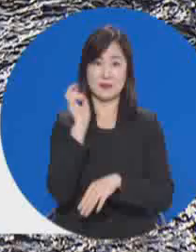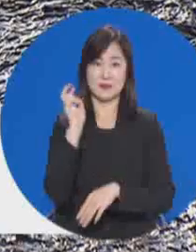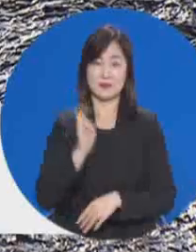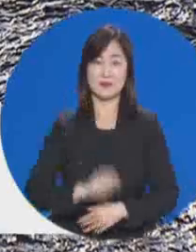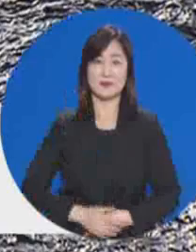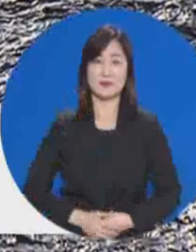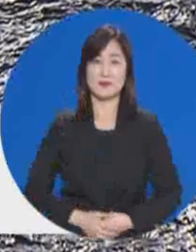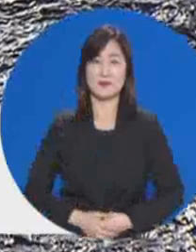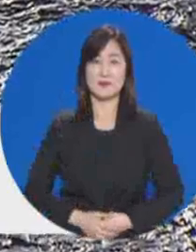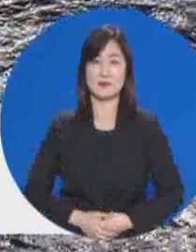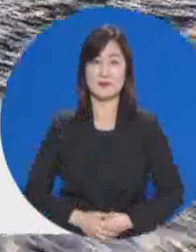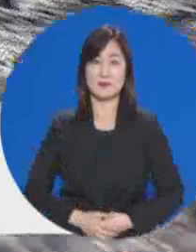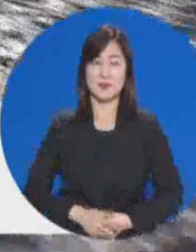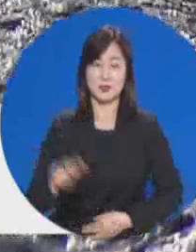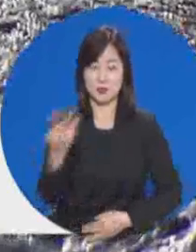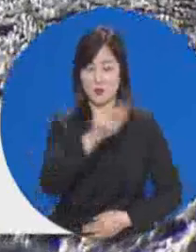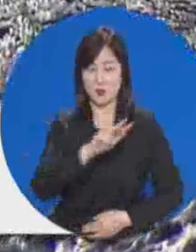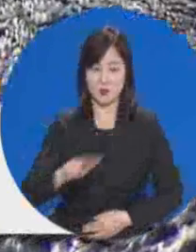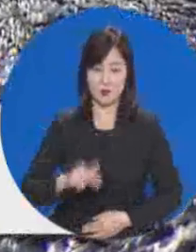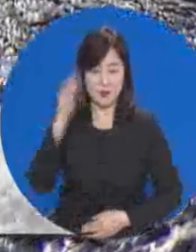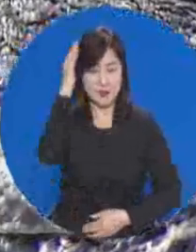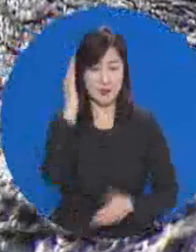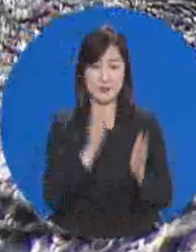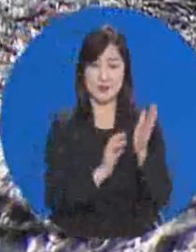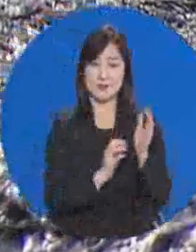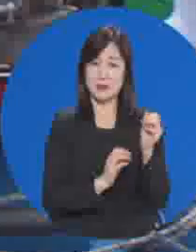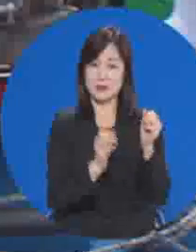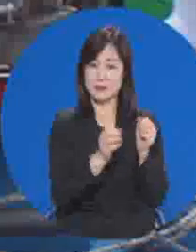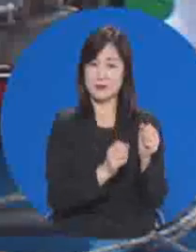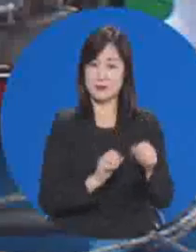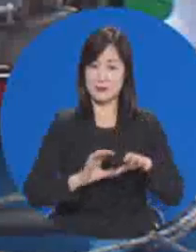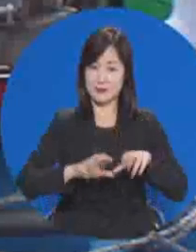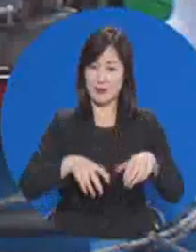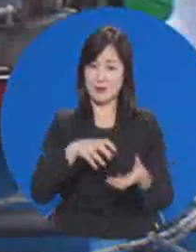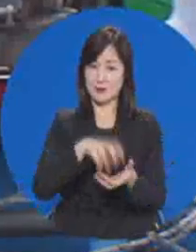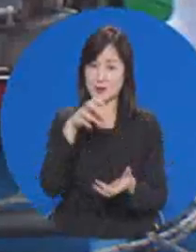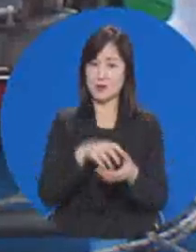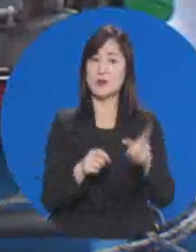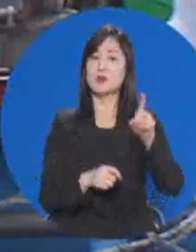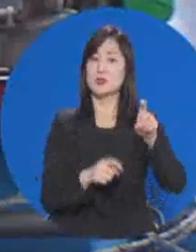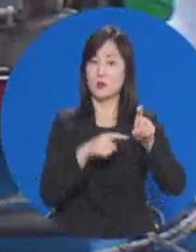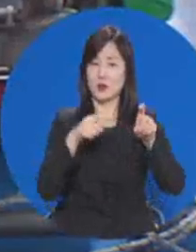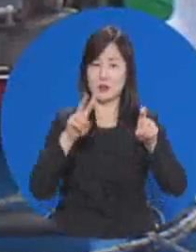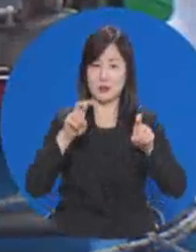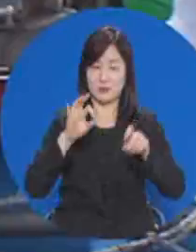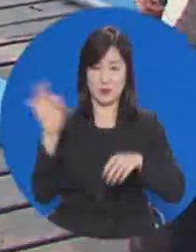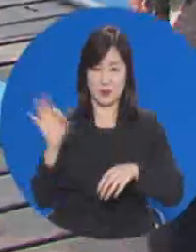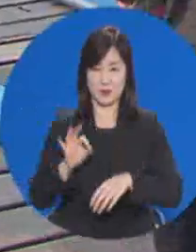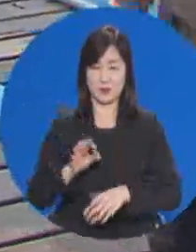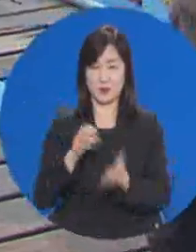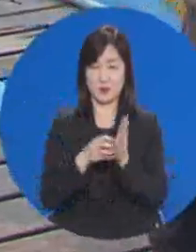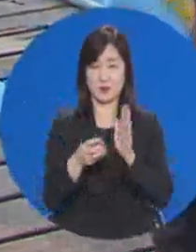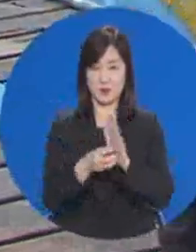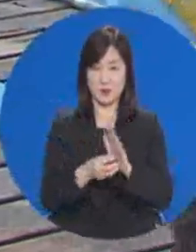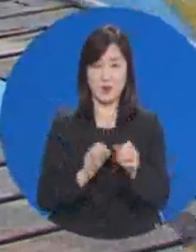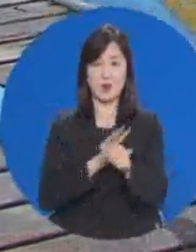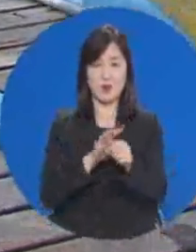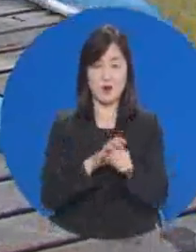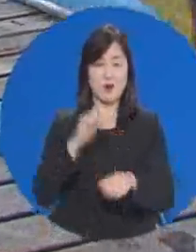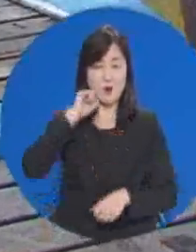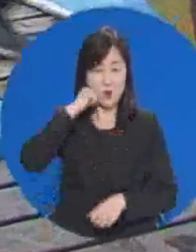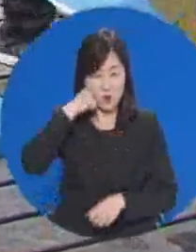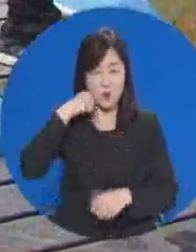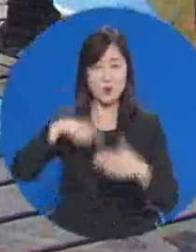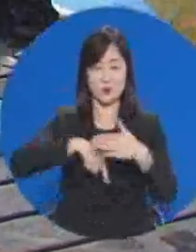있습니다. 전국 김 생산량의 15에서 20%를 차지하고 있는 고흥 김. 코로나19의 어려운